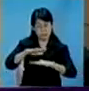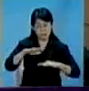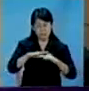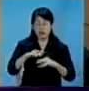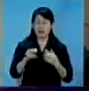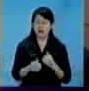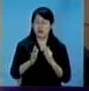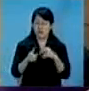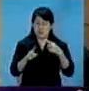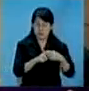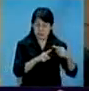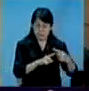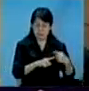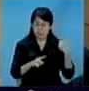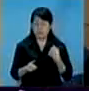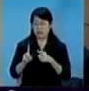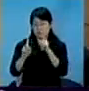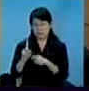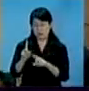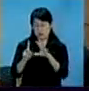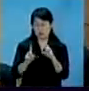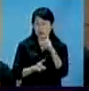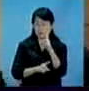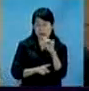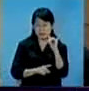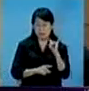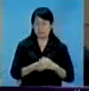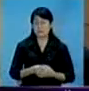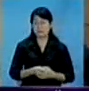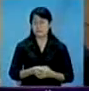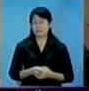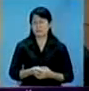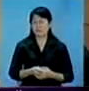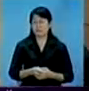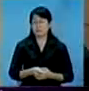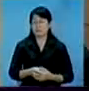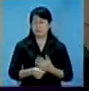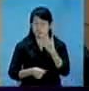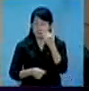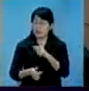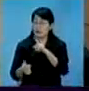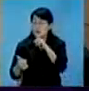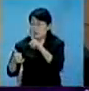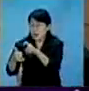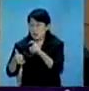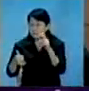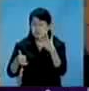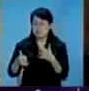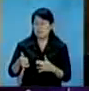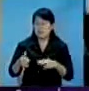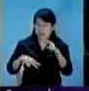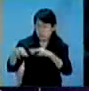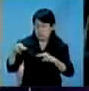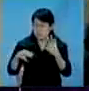นที่เขายังมีชีวิตอยู่ทำไมไม่ไปตรวจสอบล่ะครับทำไมไม่มีการสอบสวนล่ะครับ